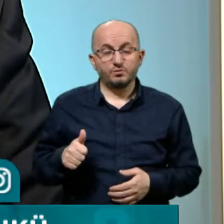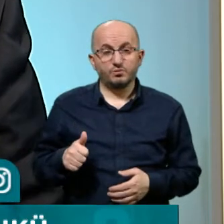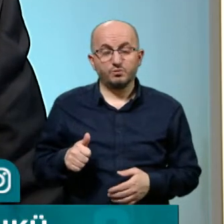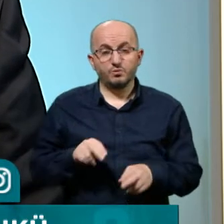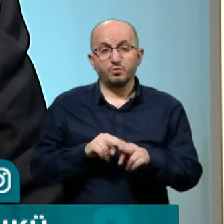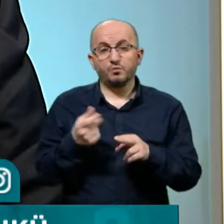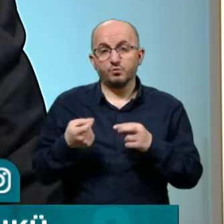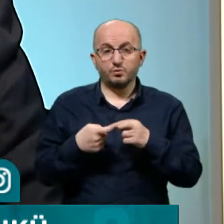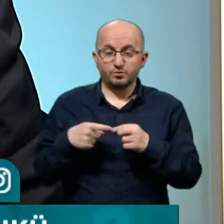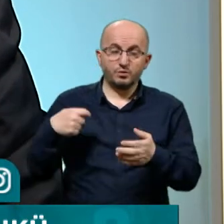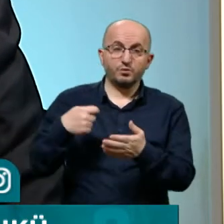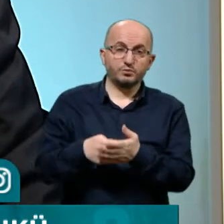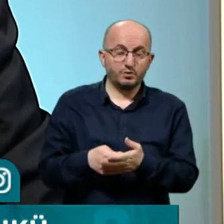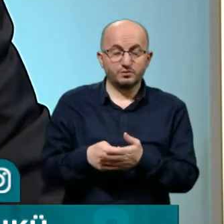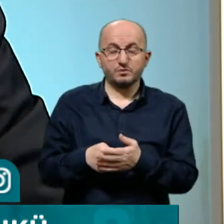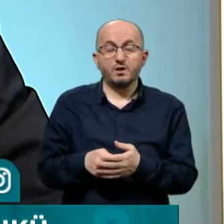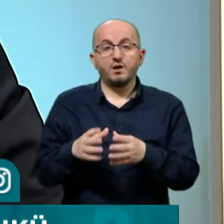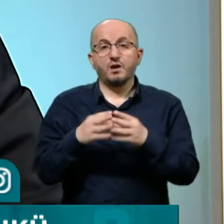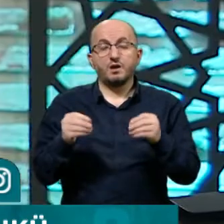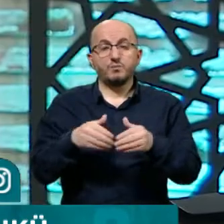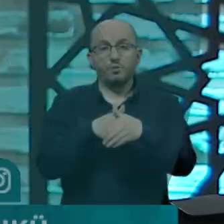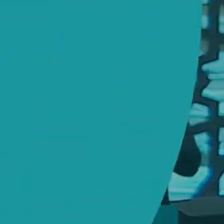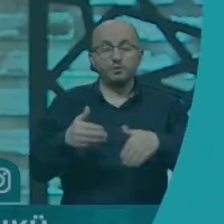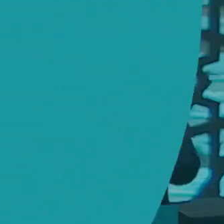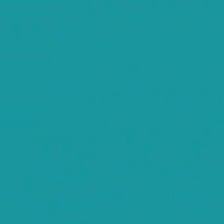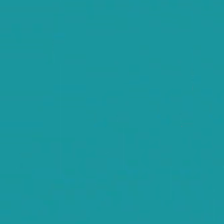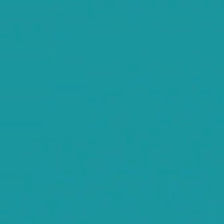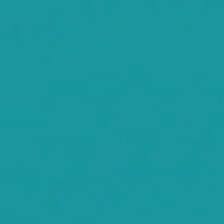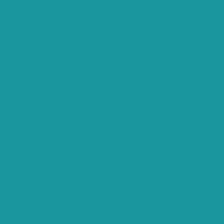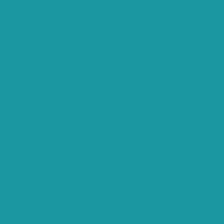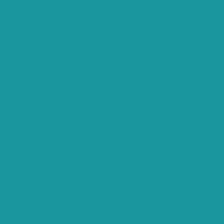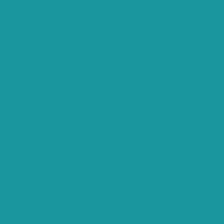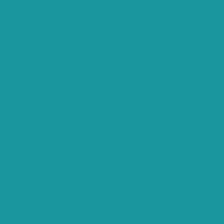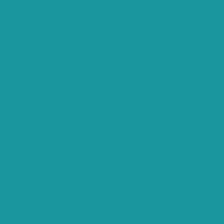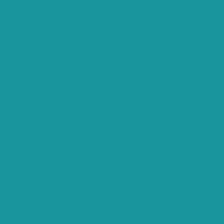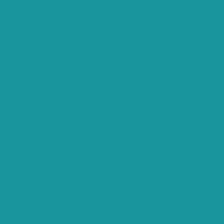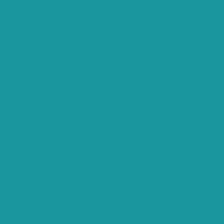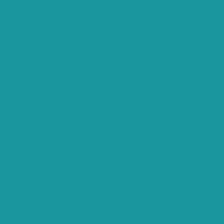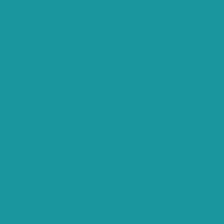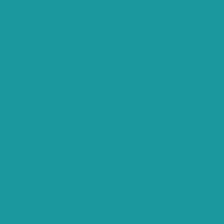sonra kurulan Öyleyse En azından bu kaybolmuş önlemiş olur hayvanlar ve ki teşekkür edersin